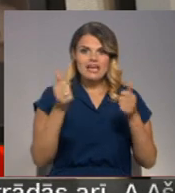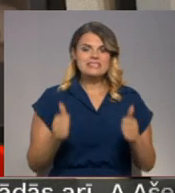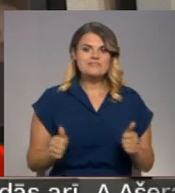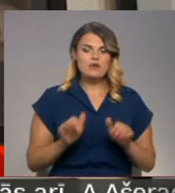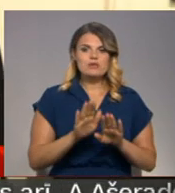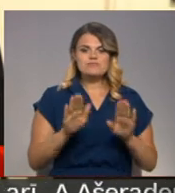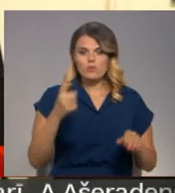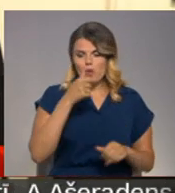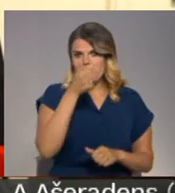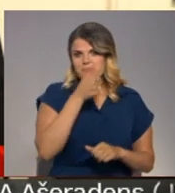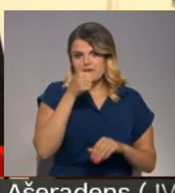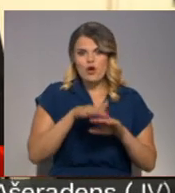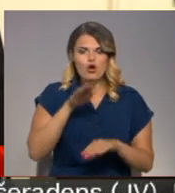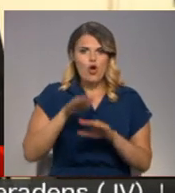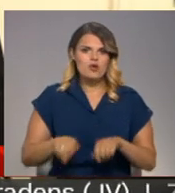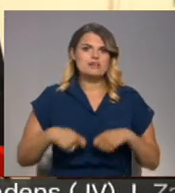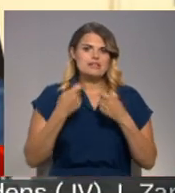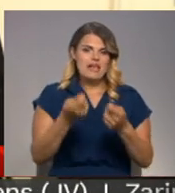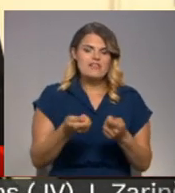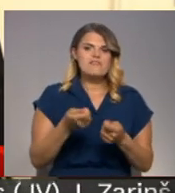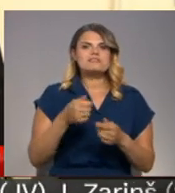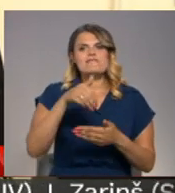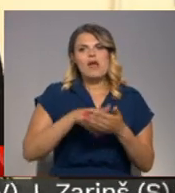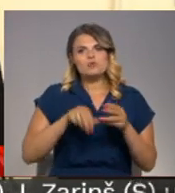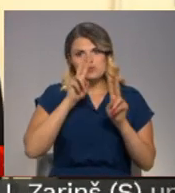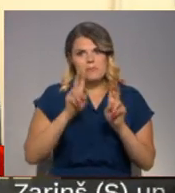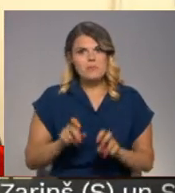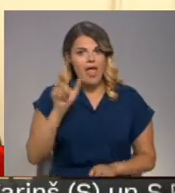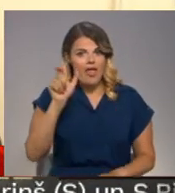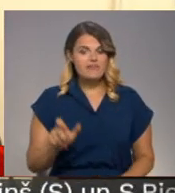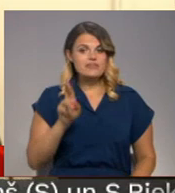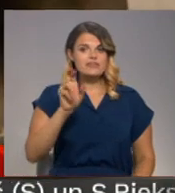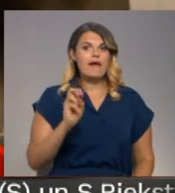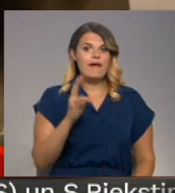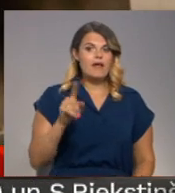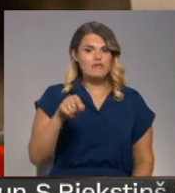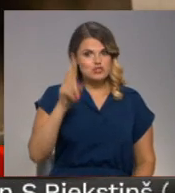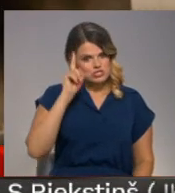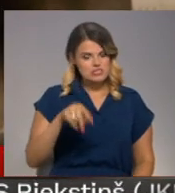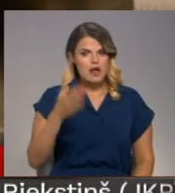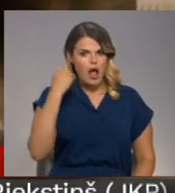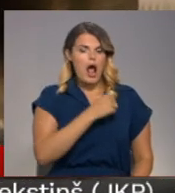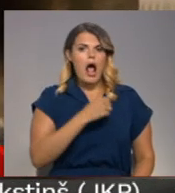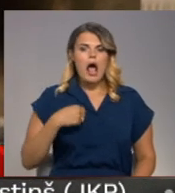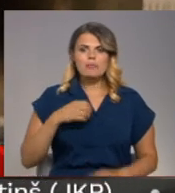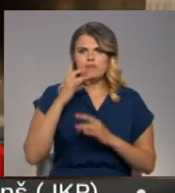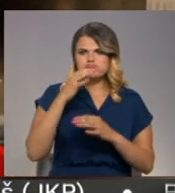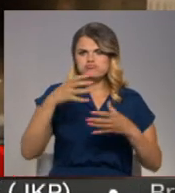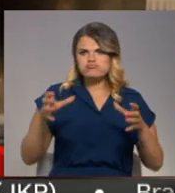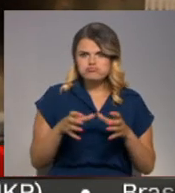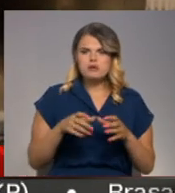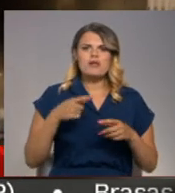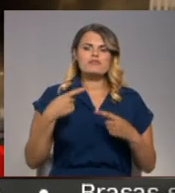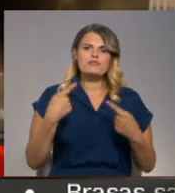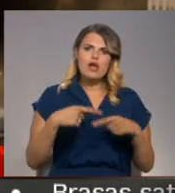no savas privāta kolekcijas aizdevis vēstures pētnieks Juris Raķis, kurš zina stāstīt, ka armijas muzikanti tolaik spēlējuši maršus un